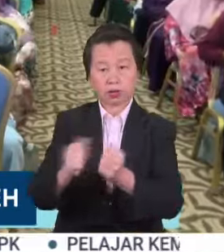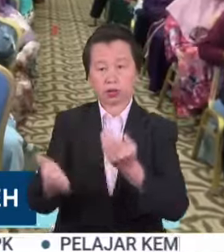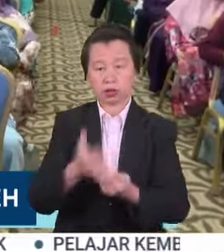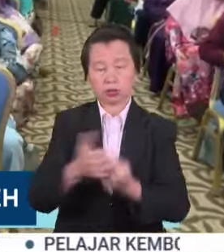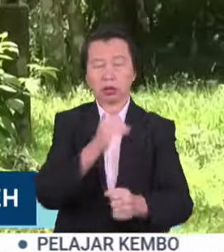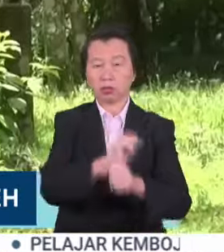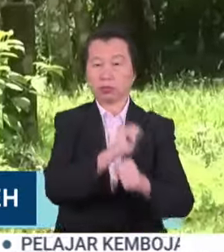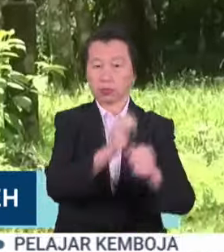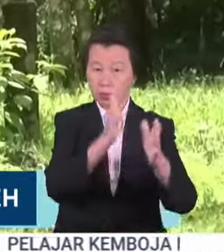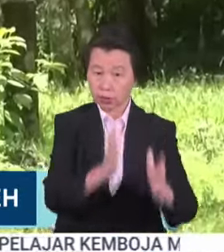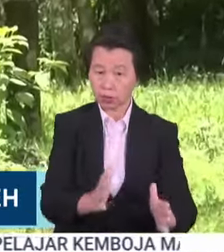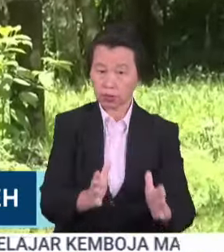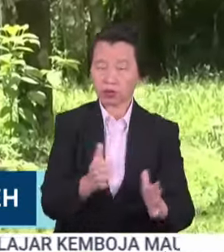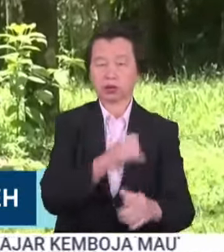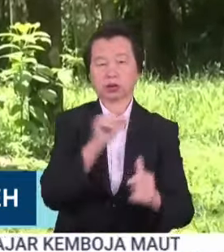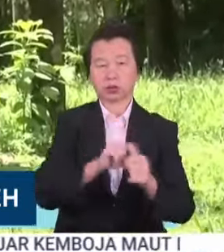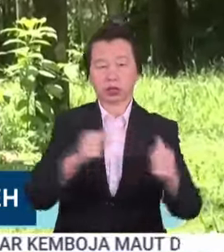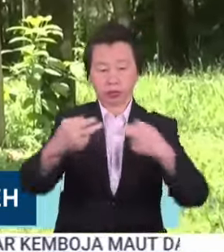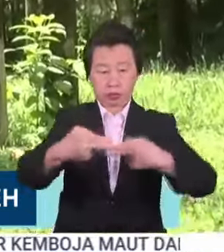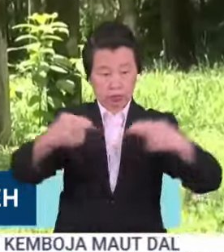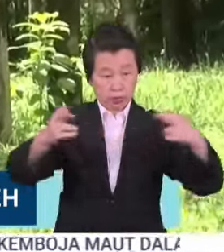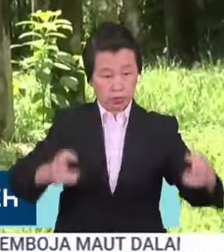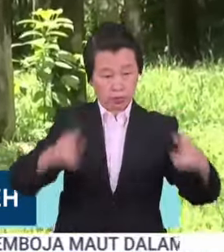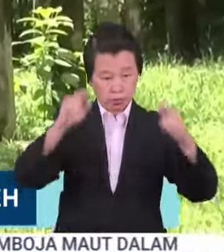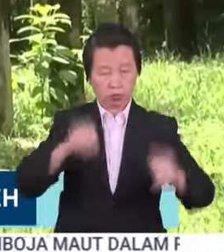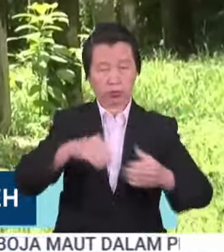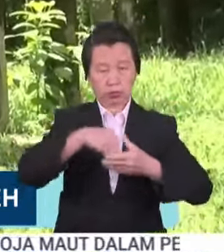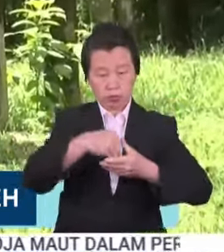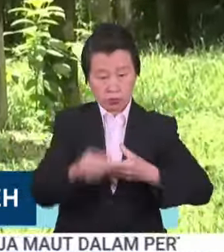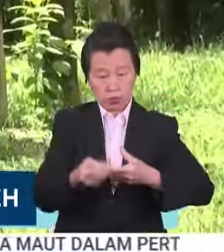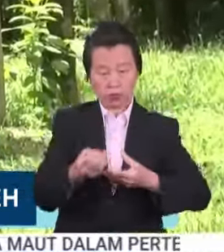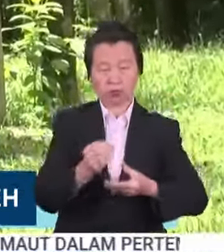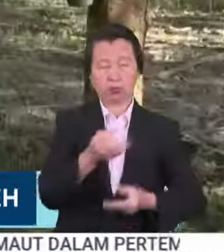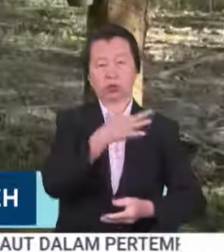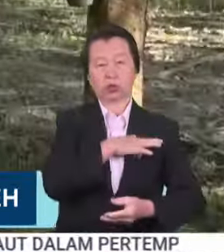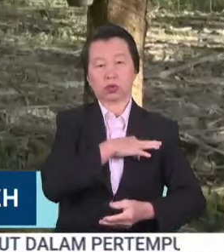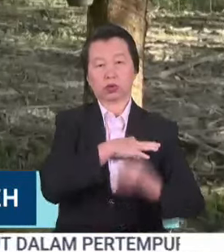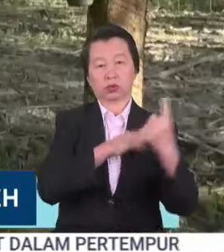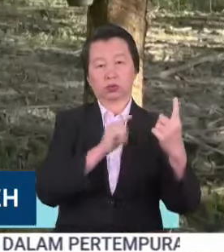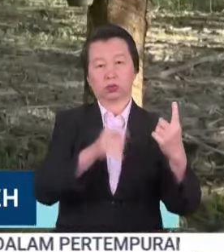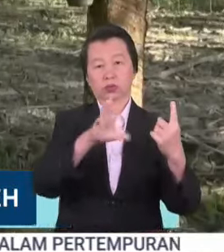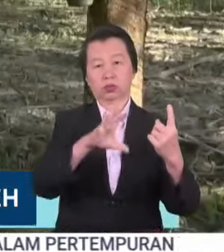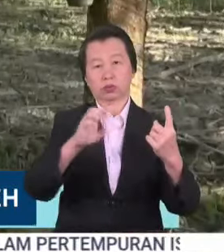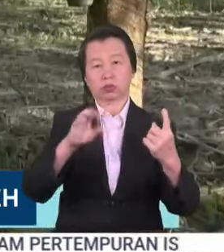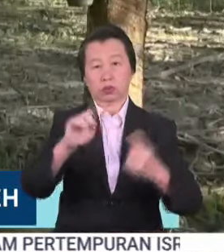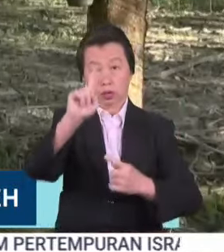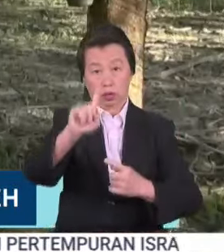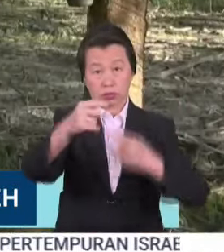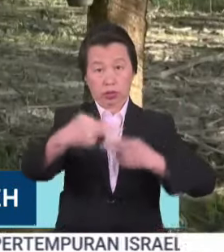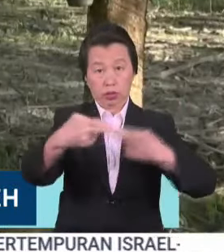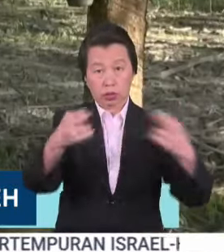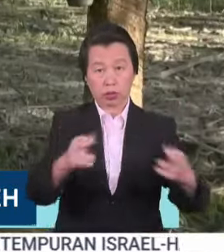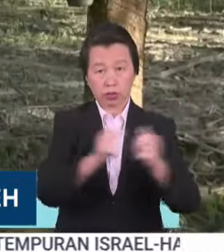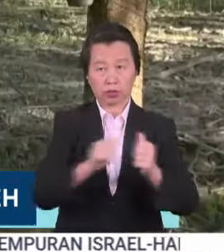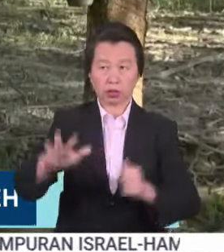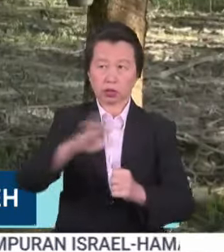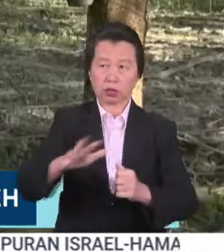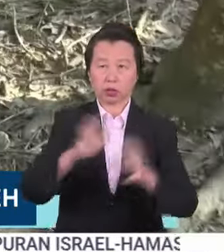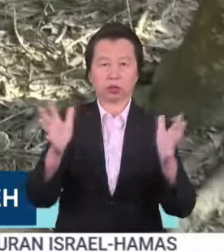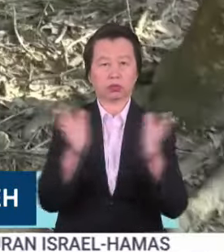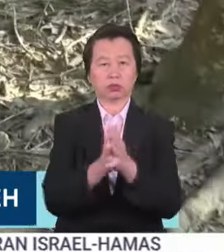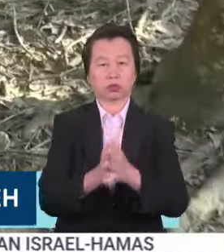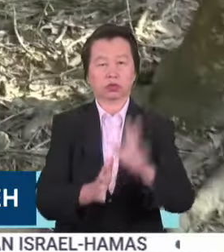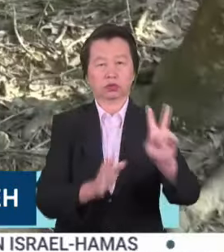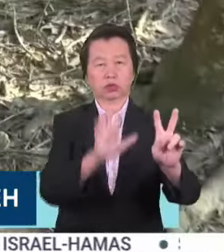kemudahan pekebun kecil. Setiap hektar kebun getah boleh menghasilkan pendapatan RM1,500 per hektar dengan anggaran